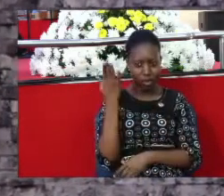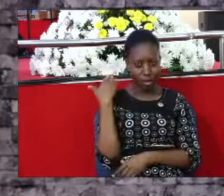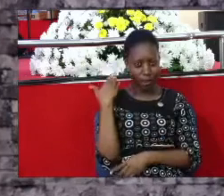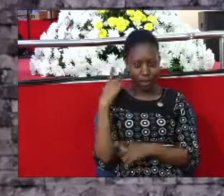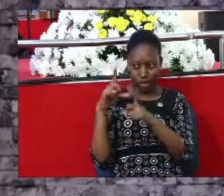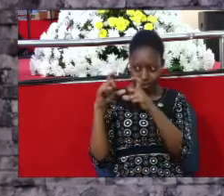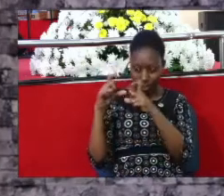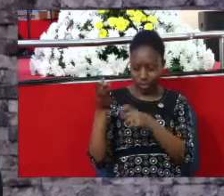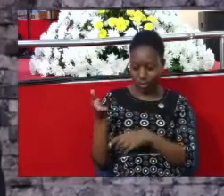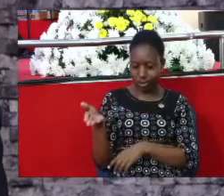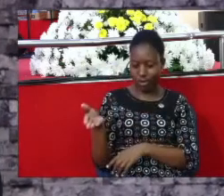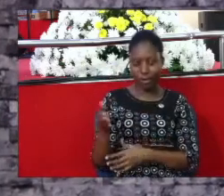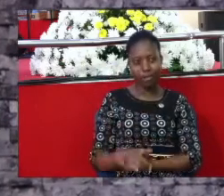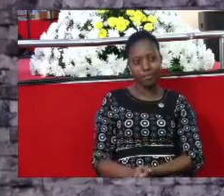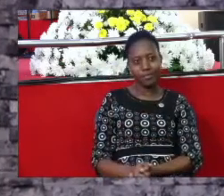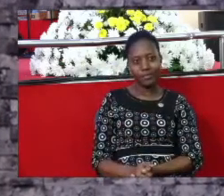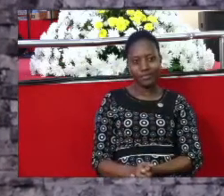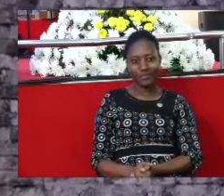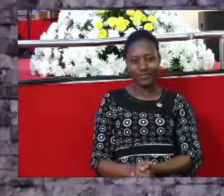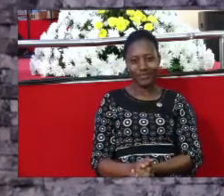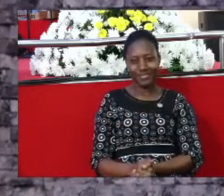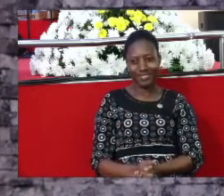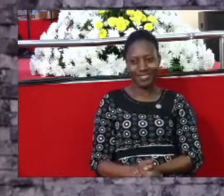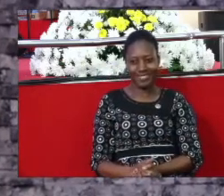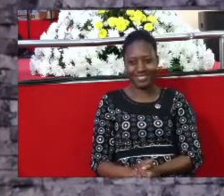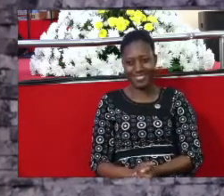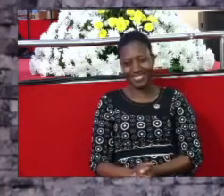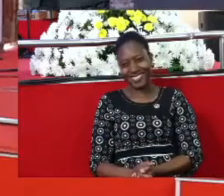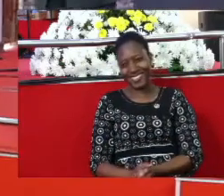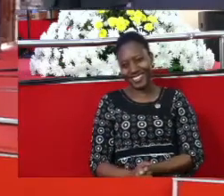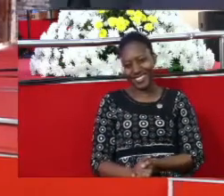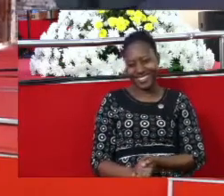wamepigwa wakizungumza. Siyo jamani kali sana.